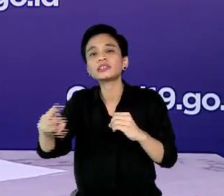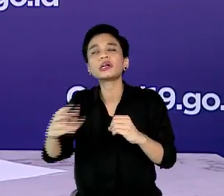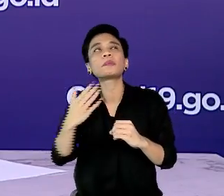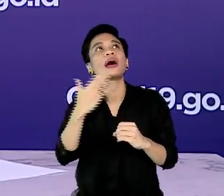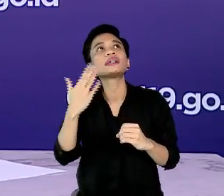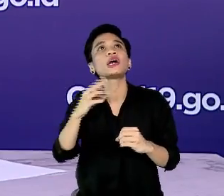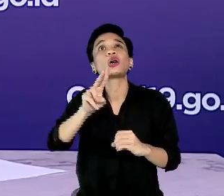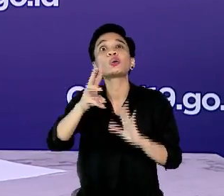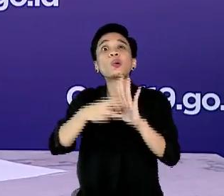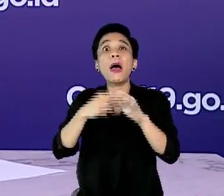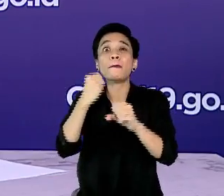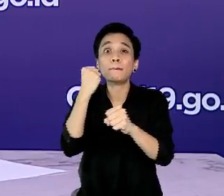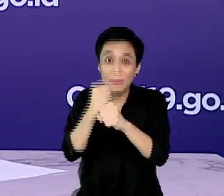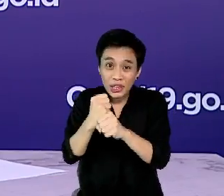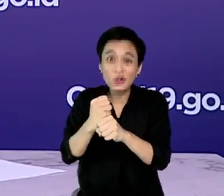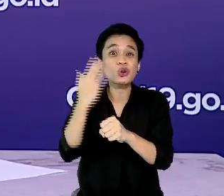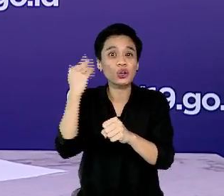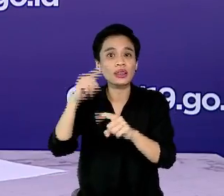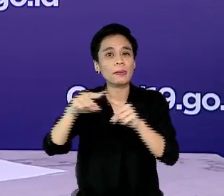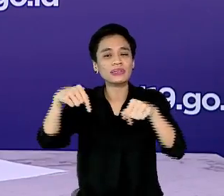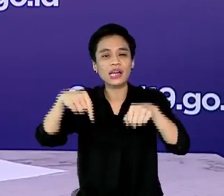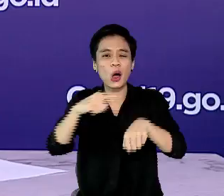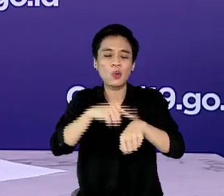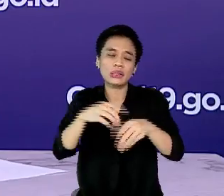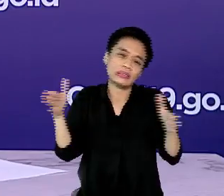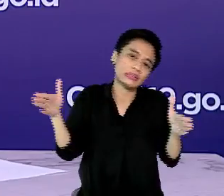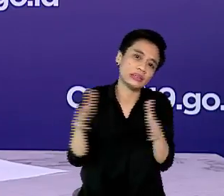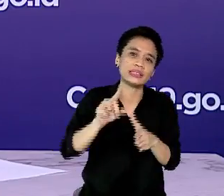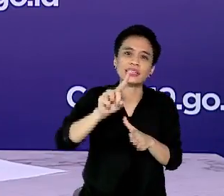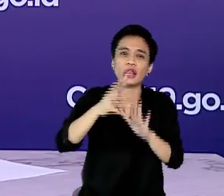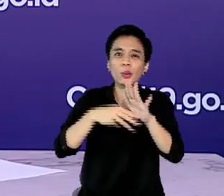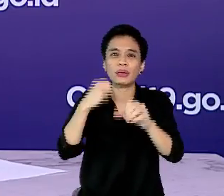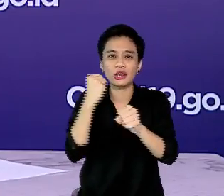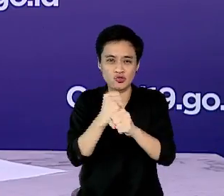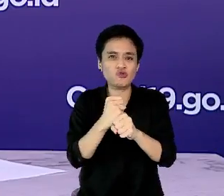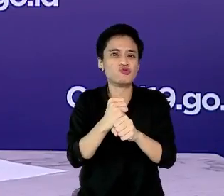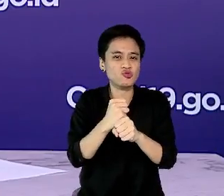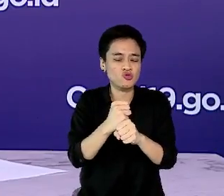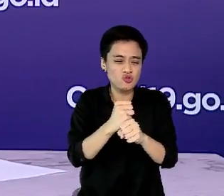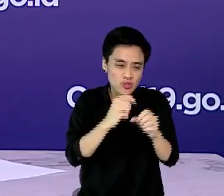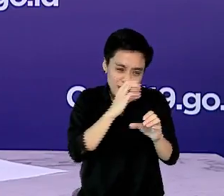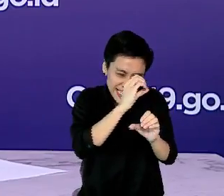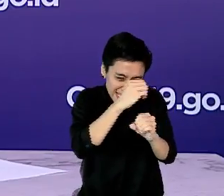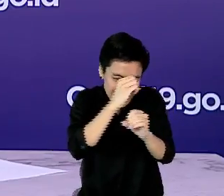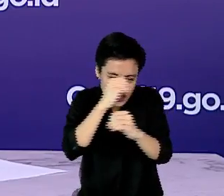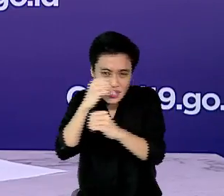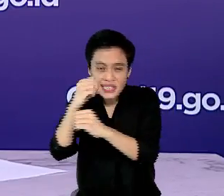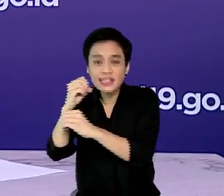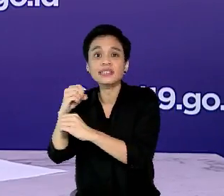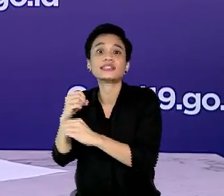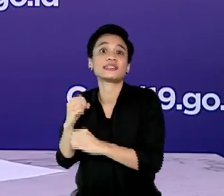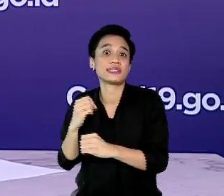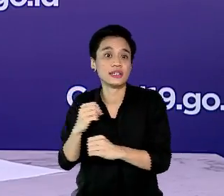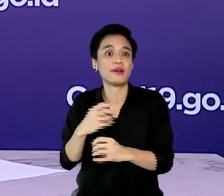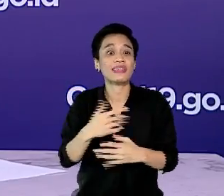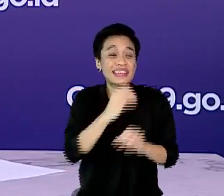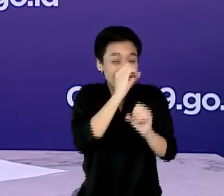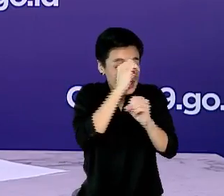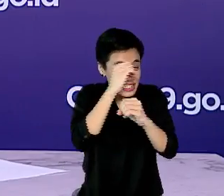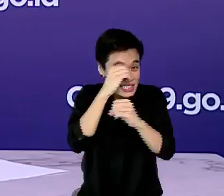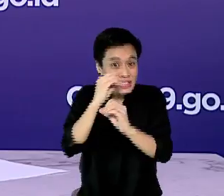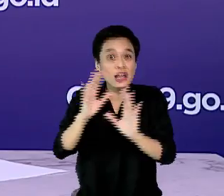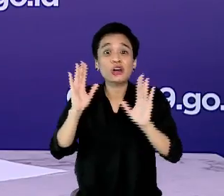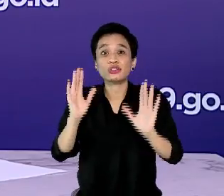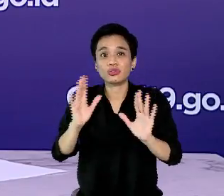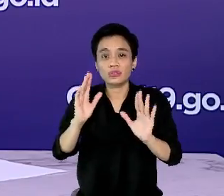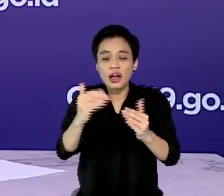waktu 2 minggu menjadi 1 minggu. Semakin cepat rentang waktu pemeriksaan ini diharapkan data yang didapat